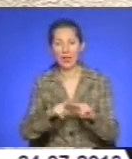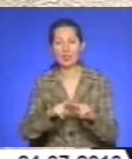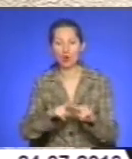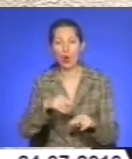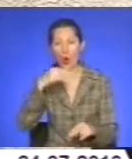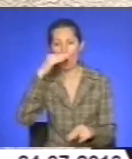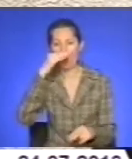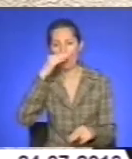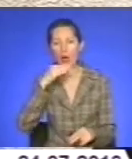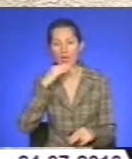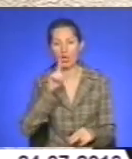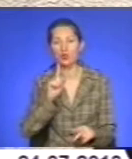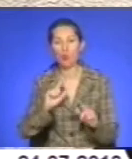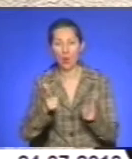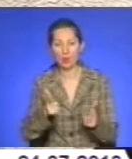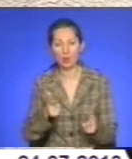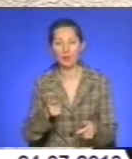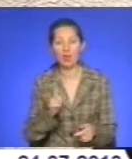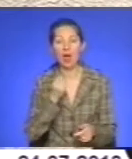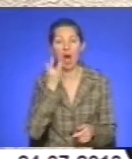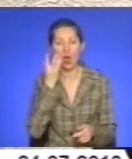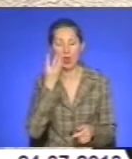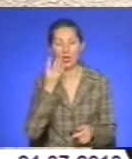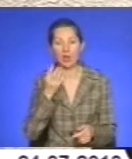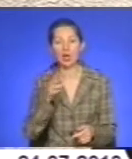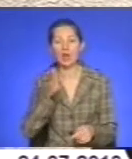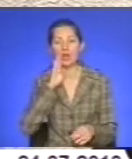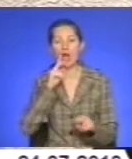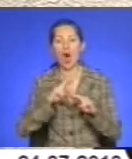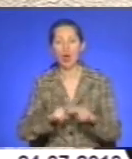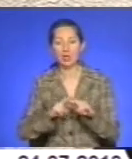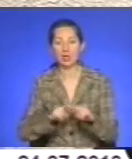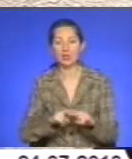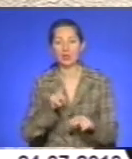погодився, а коли вона охрестилася, то він вже не